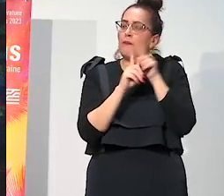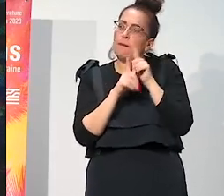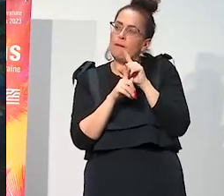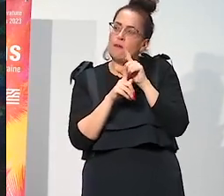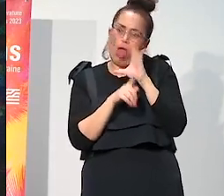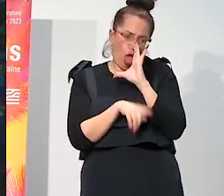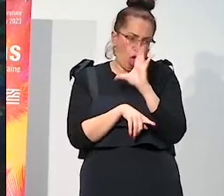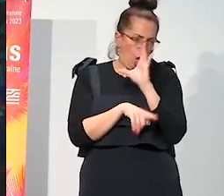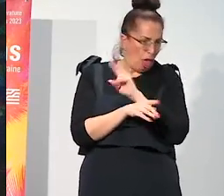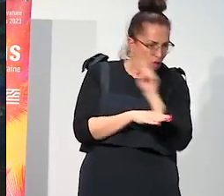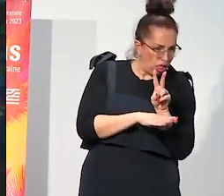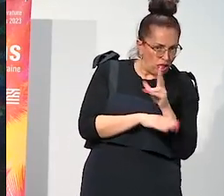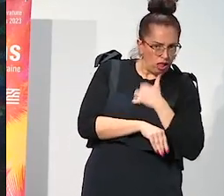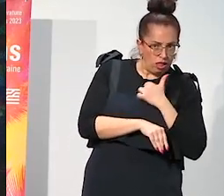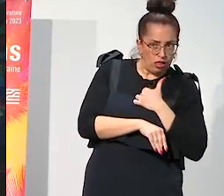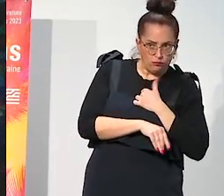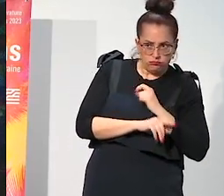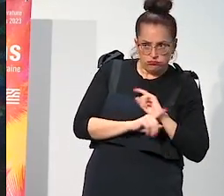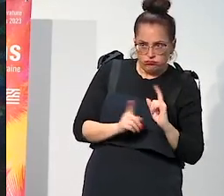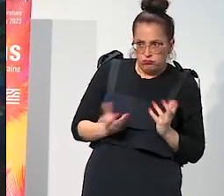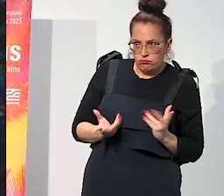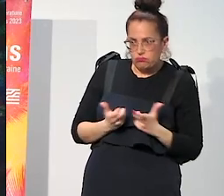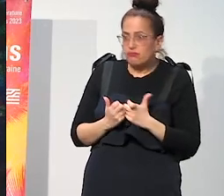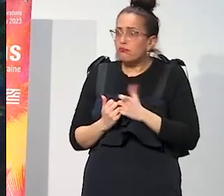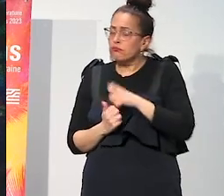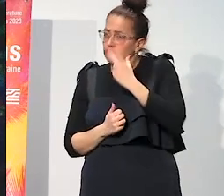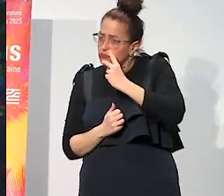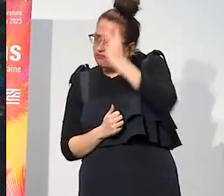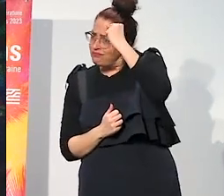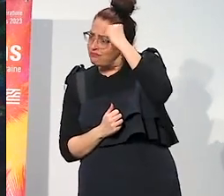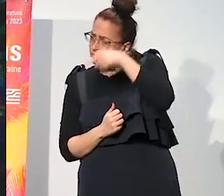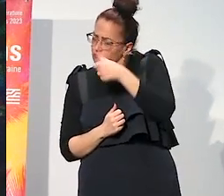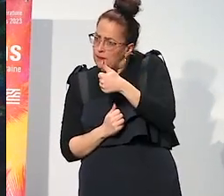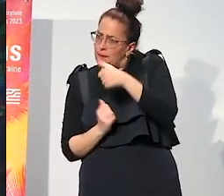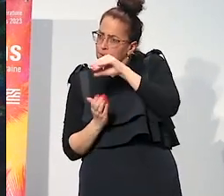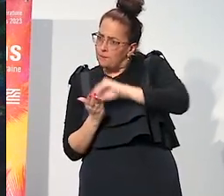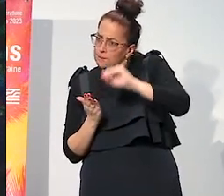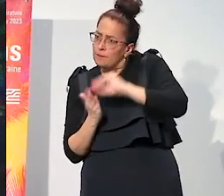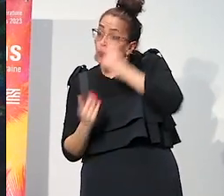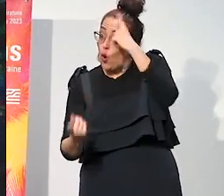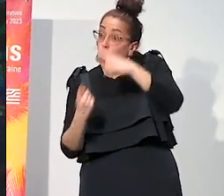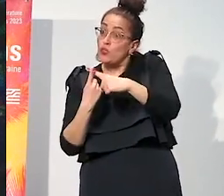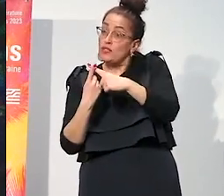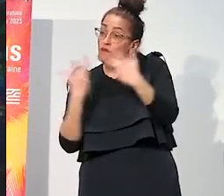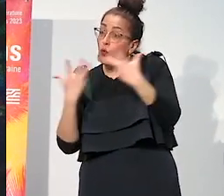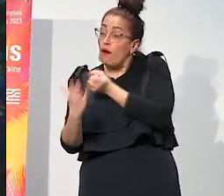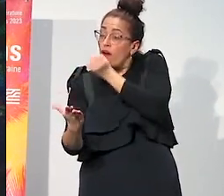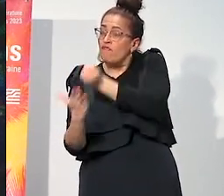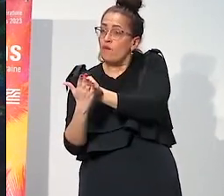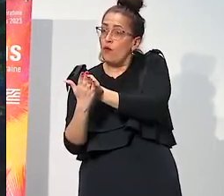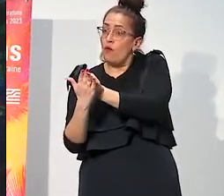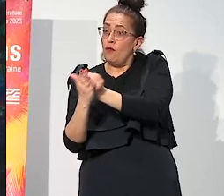etc. Mais ça n'est pas le cas, parce que Anne Frank l'écrit, elle voulait être publiée, elle voulait être lue, et plus que ça, en